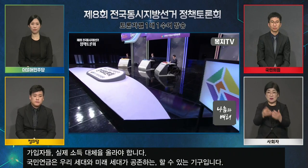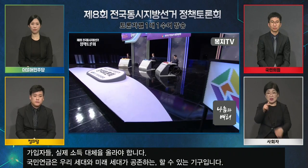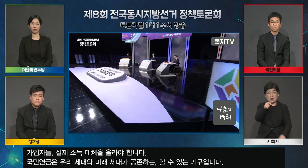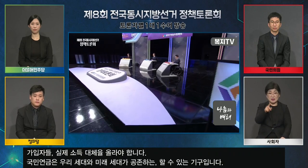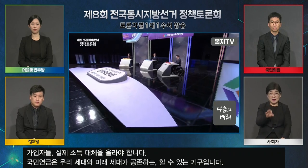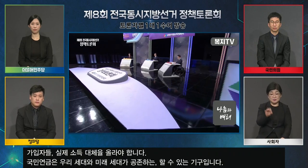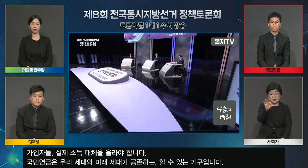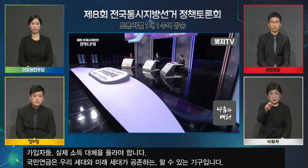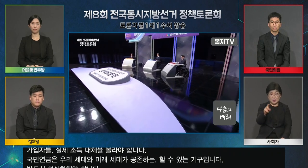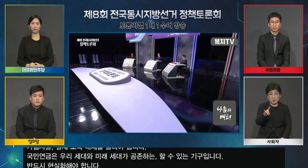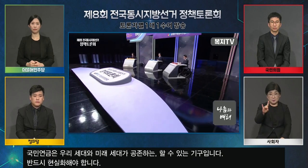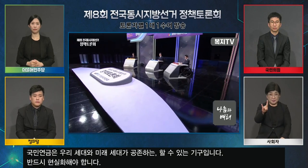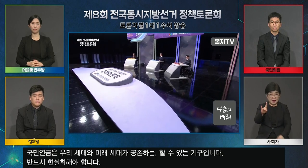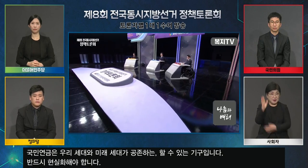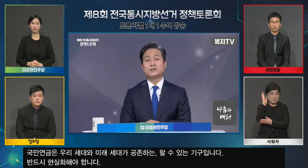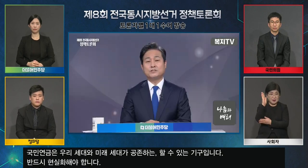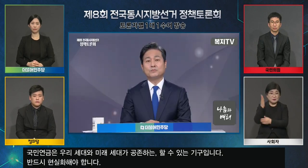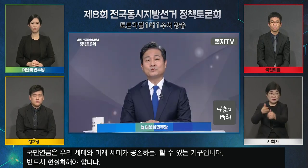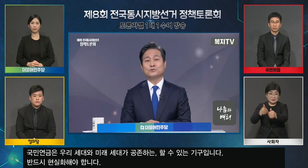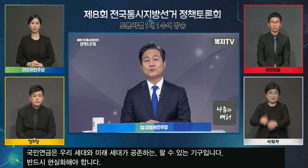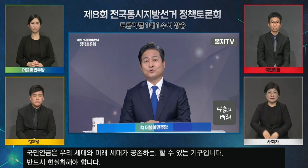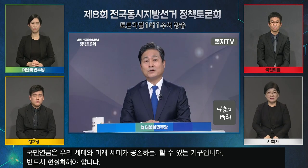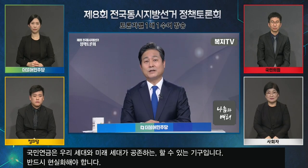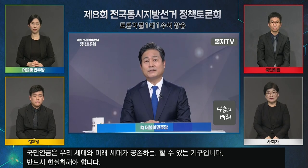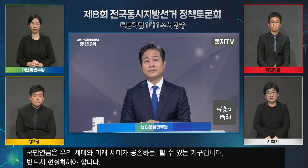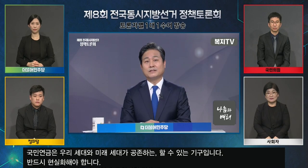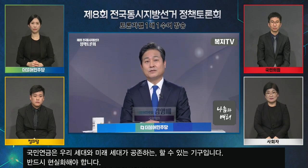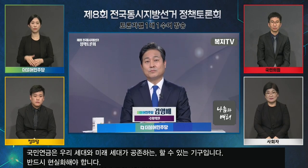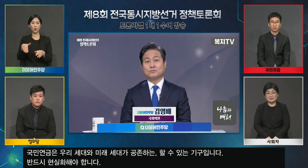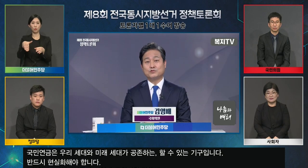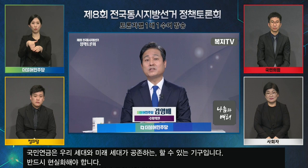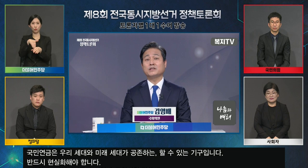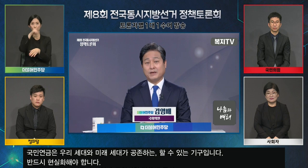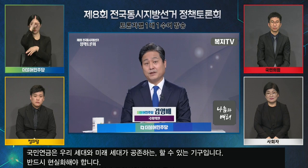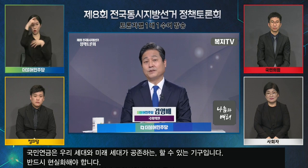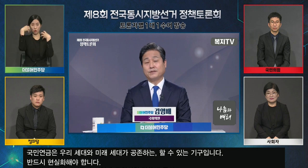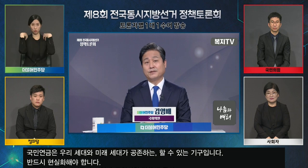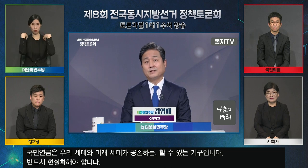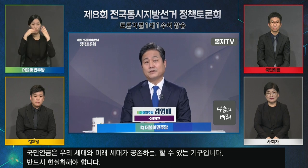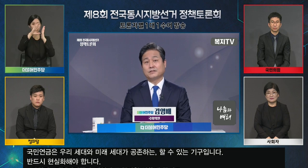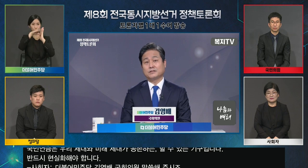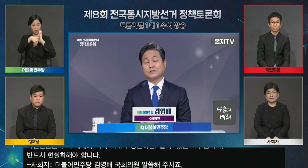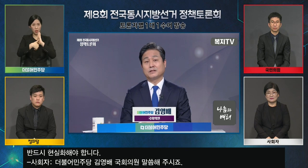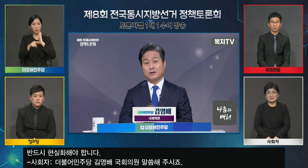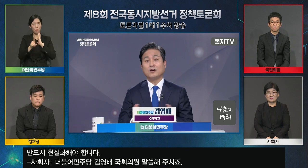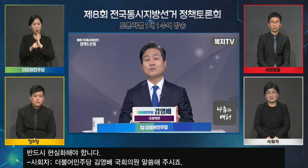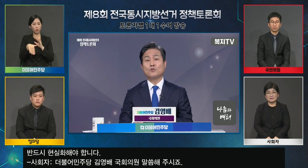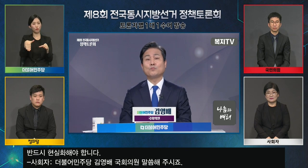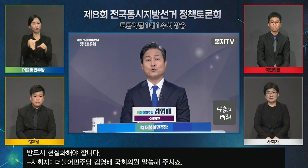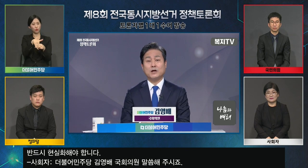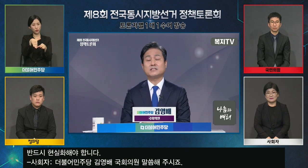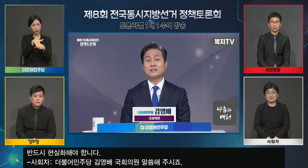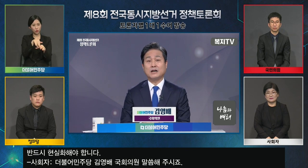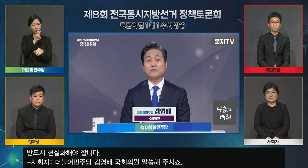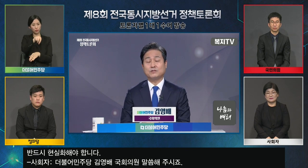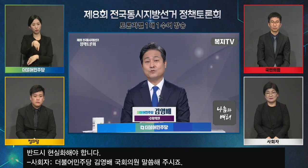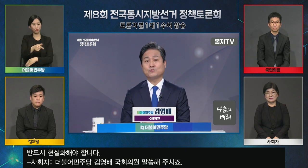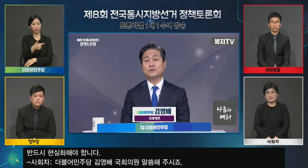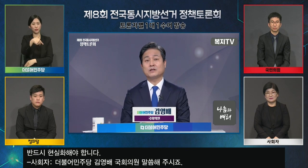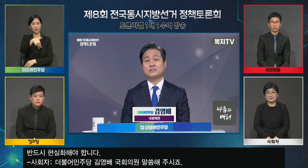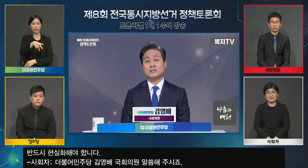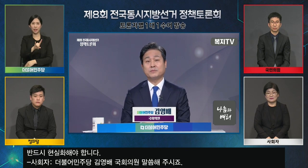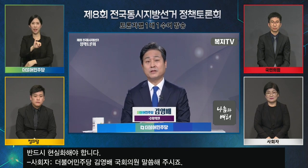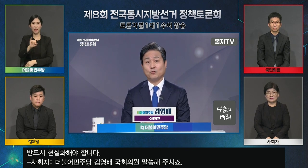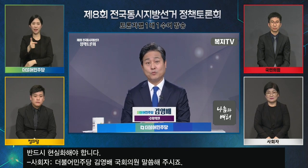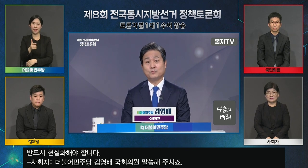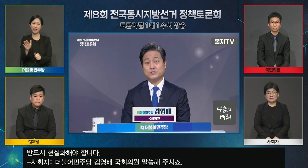국회의원 말씀해 주시죠. 문재인 정부 동안 문재인 케어, 그러니까 건강보험 보장성 강화죠.